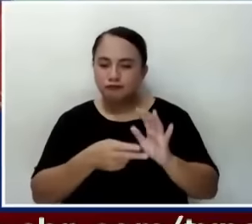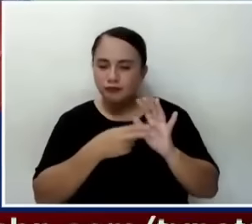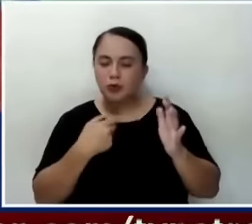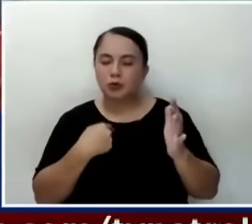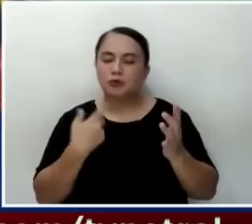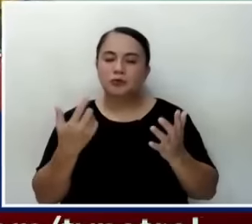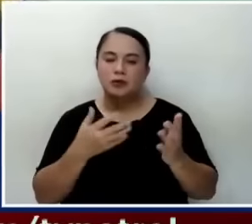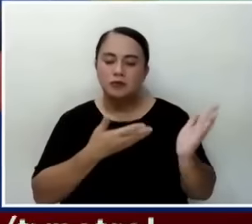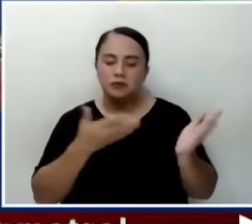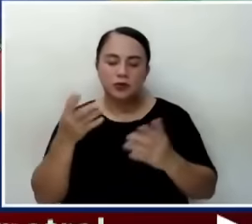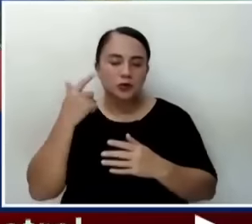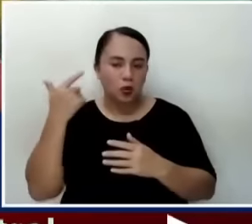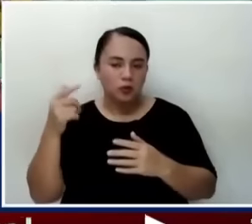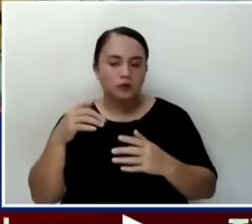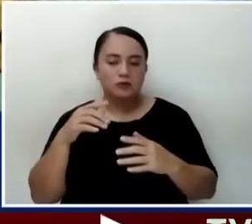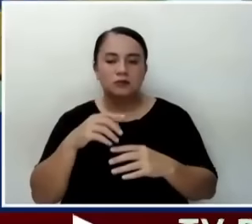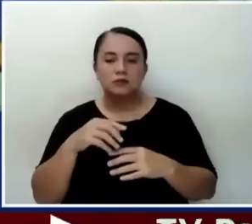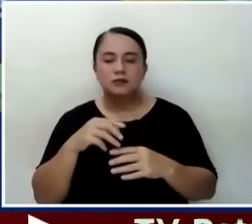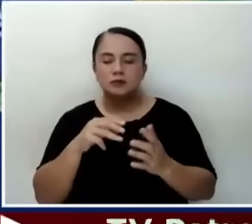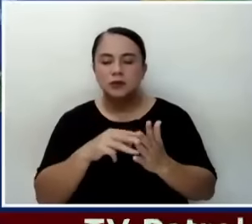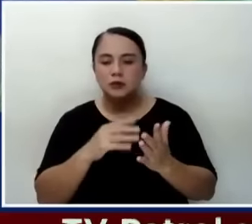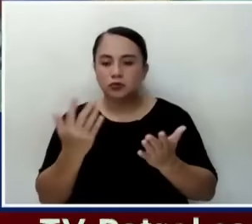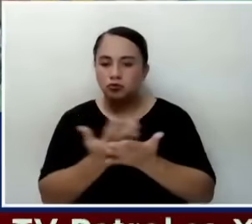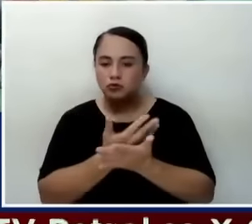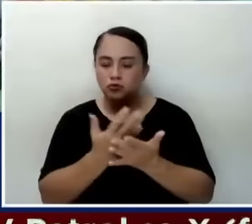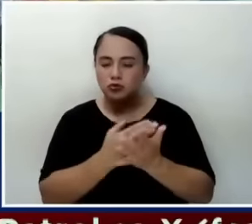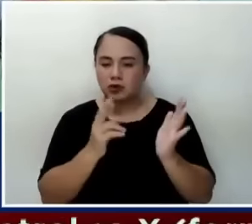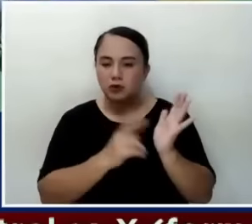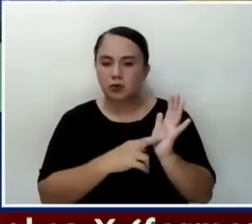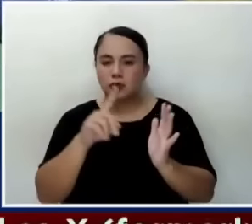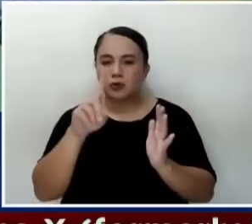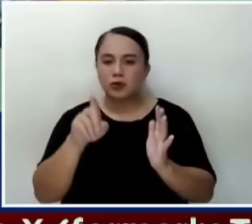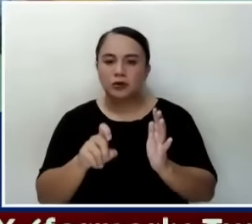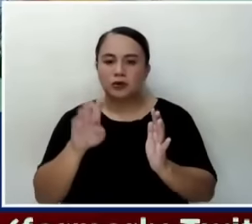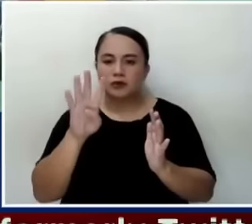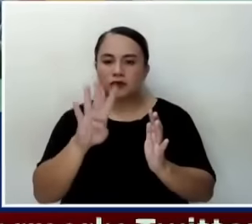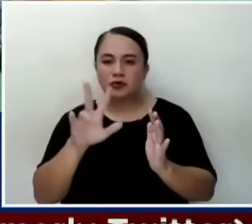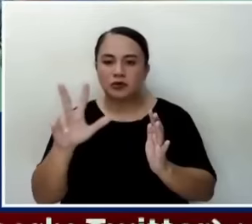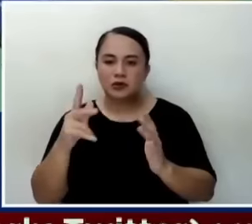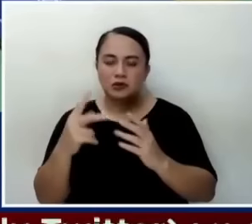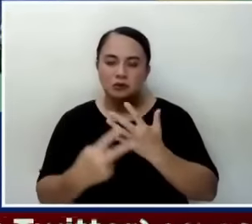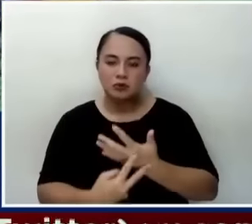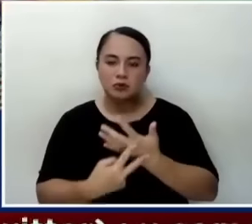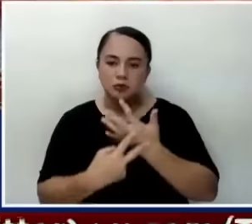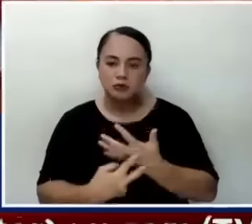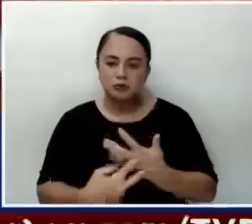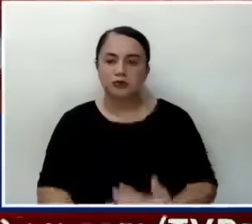medal. At nag-set pa ng Olympic record sa buhat niyang 143 kilograms sa snatch.